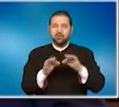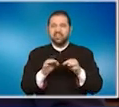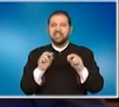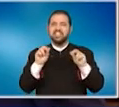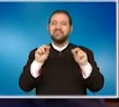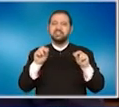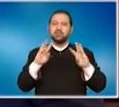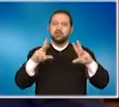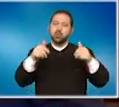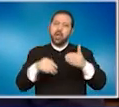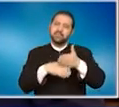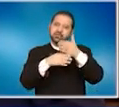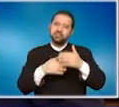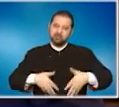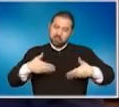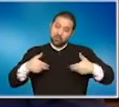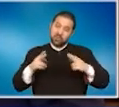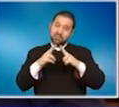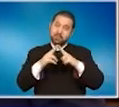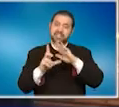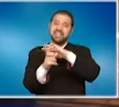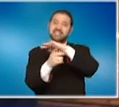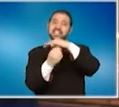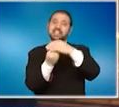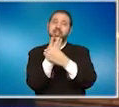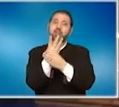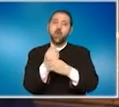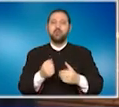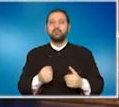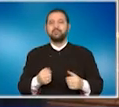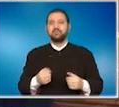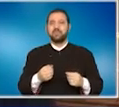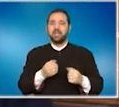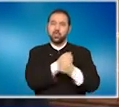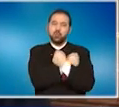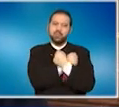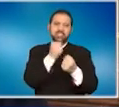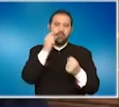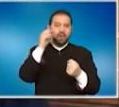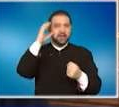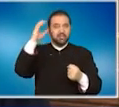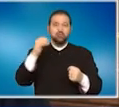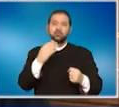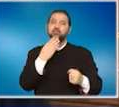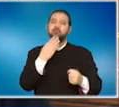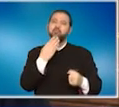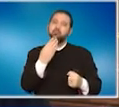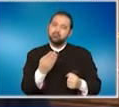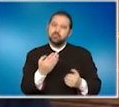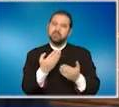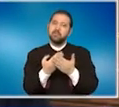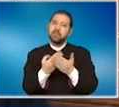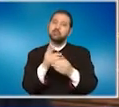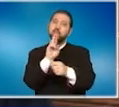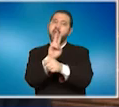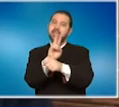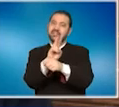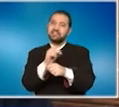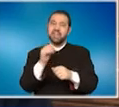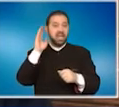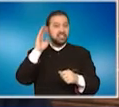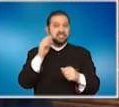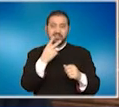în Evanghelie, un cuvânt în predica pentru. Te atinge și zici, gata, asta e răspuns la Dumnezeu.